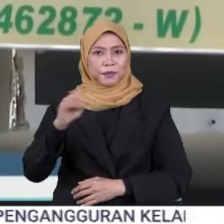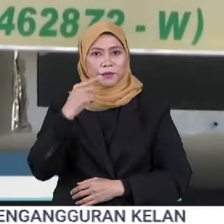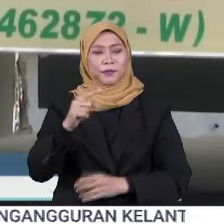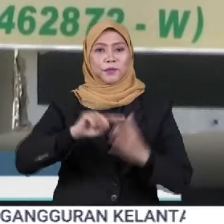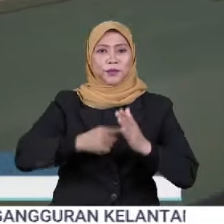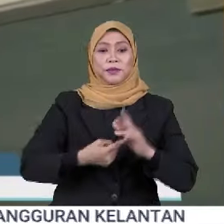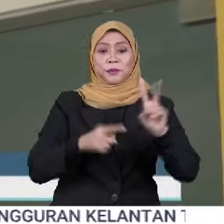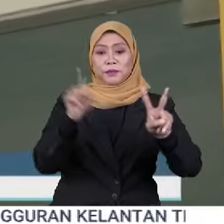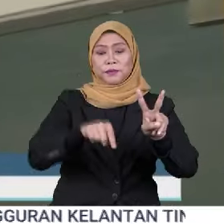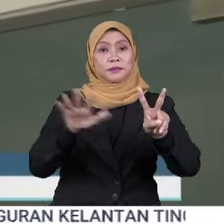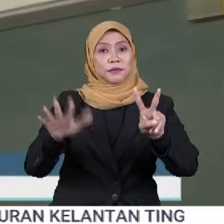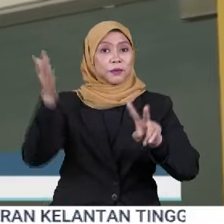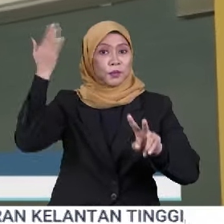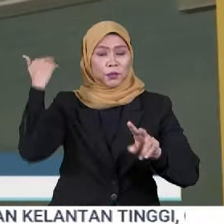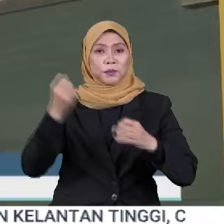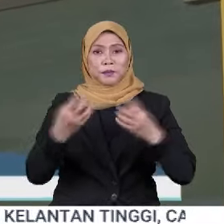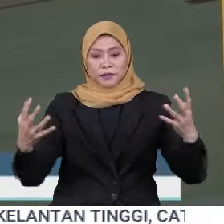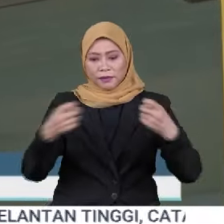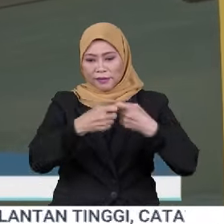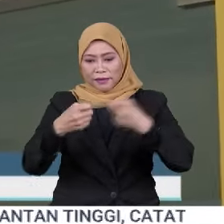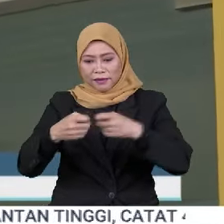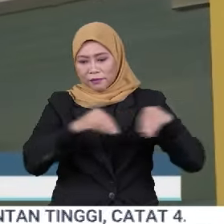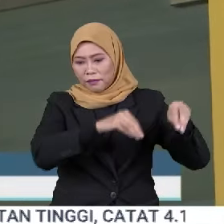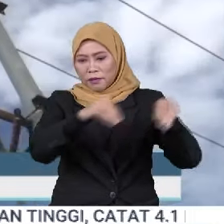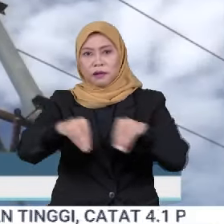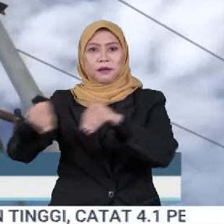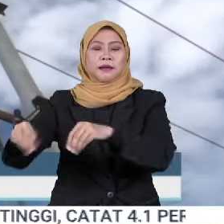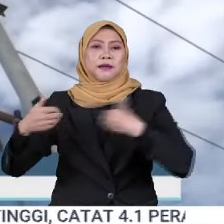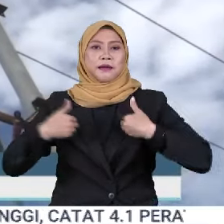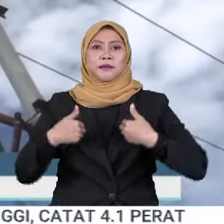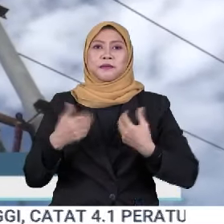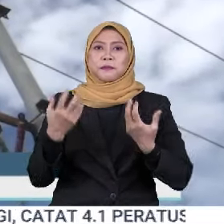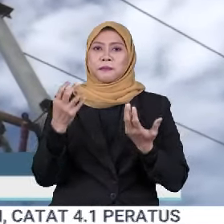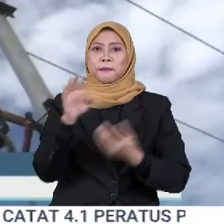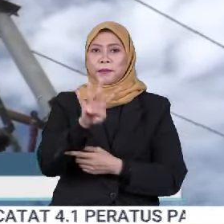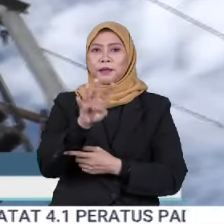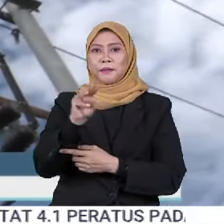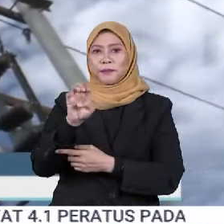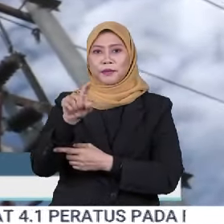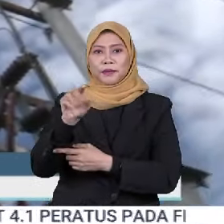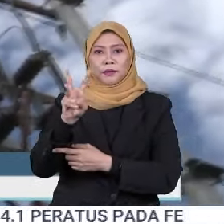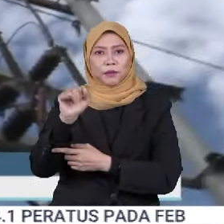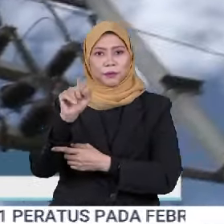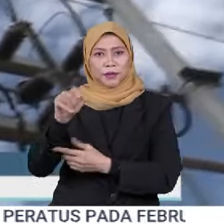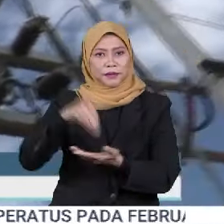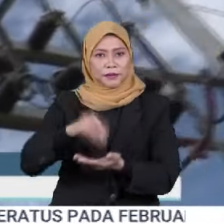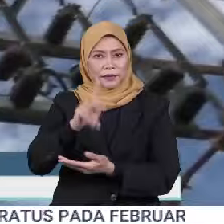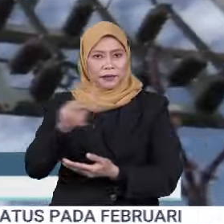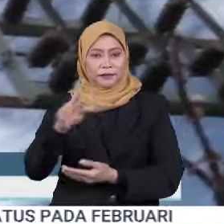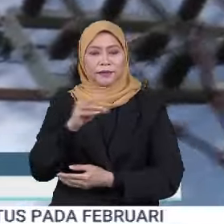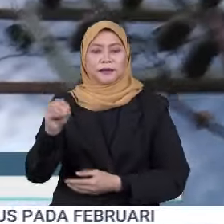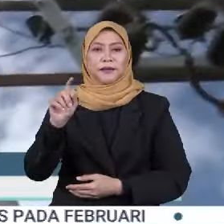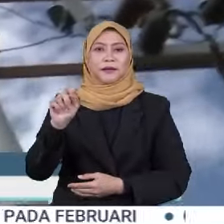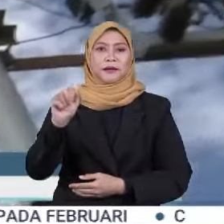Mei lalu sebanyak 11 sarjana kuasa bergerak berkapasiti 4 Megawati pasang di Kota Kinabalu serta Tawau